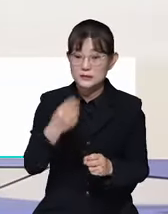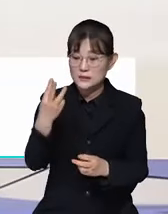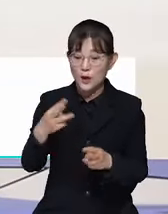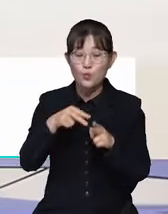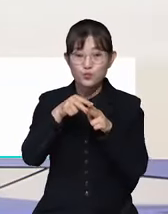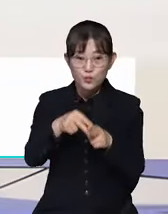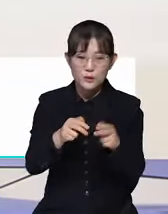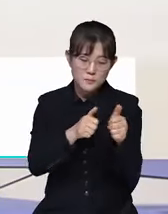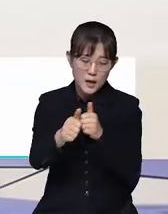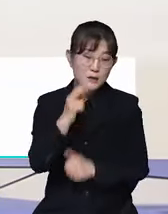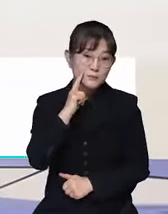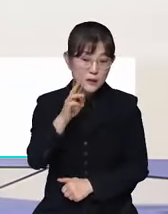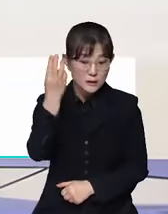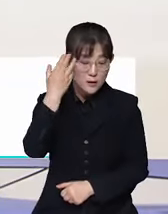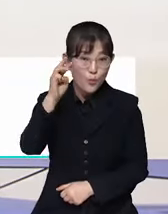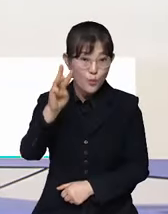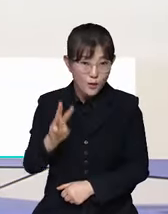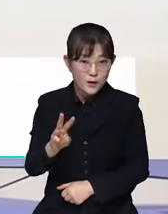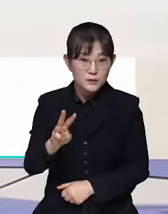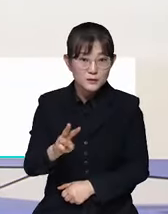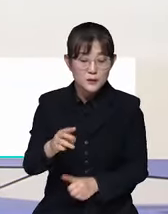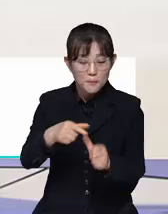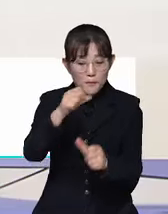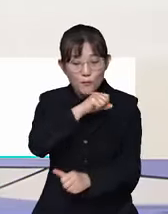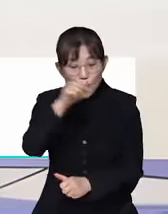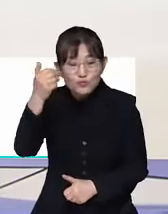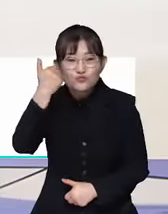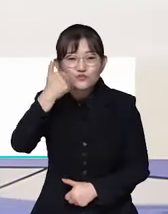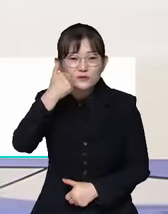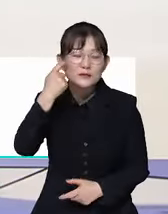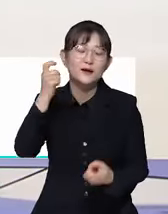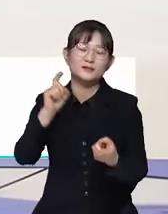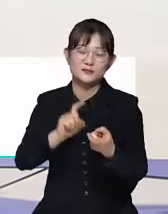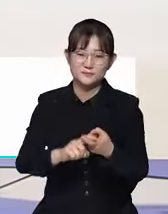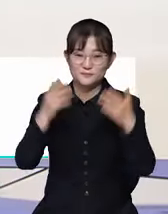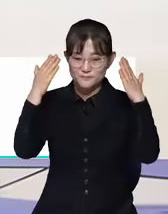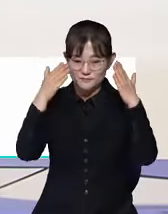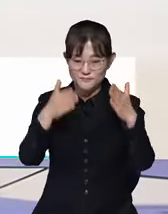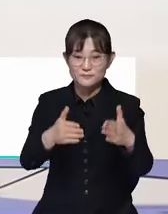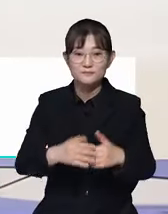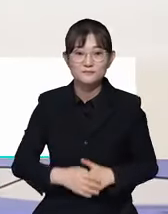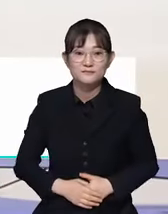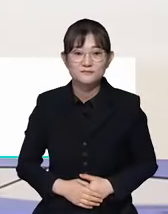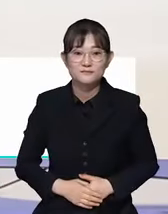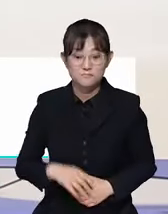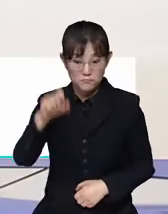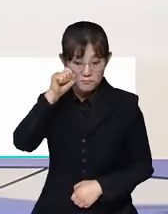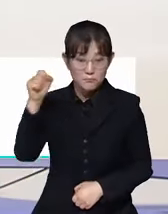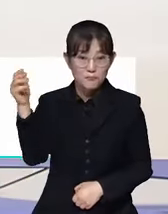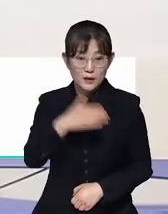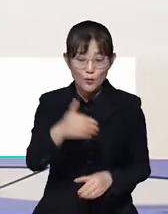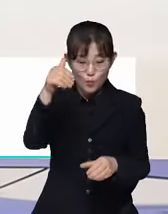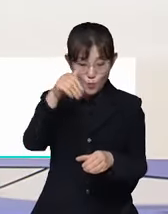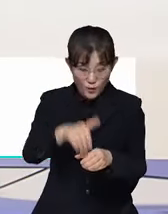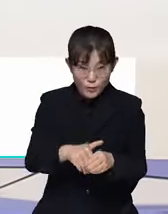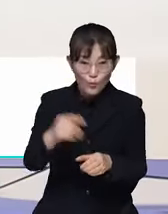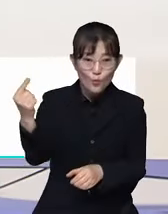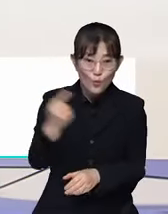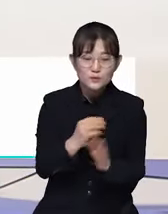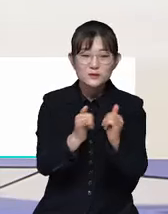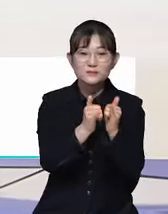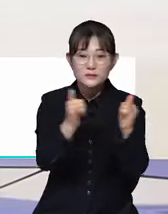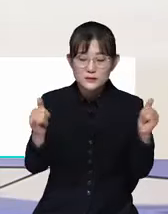축전을리는 광은 향방에 뜨거운 관심이 집중되고 있는데요 이런 아침부터 투표에 나선 시민들은